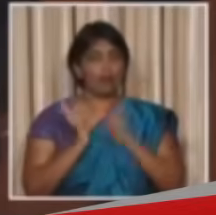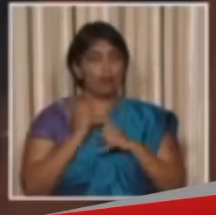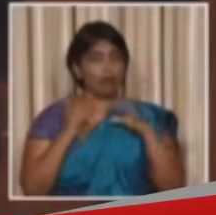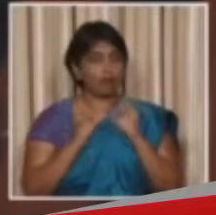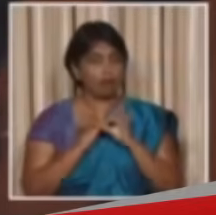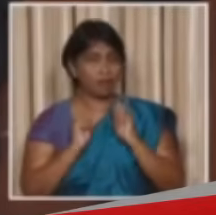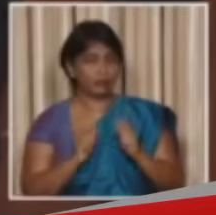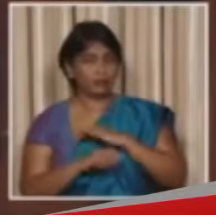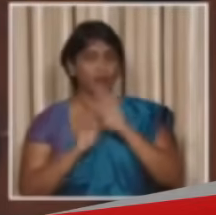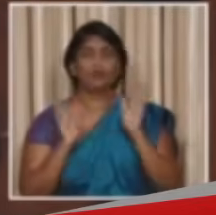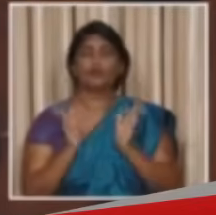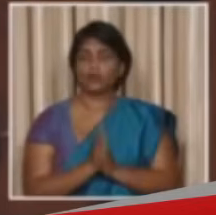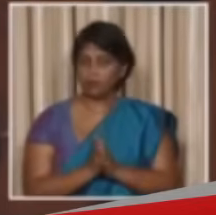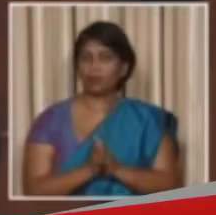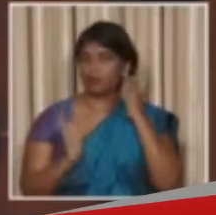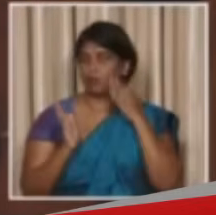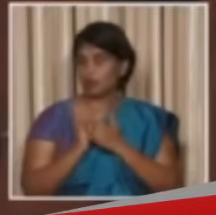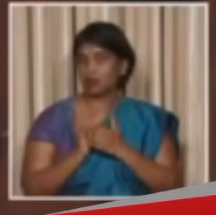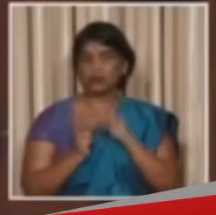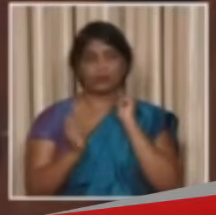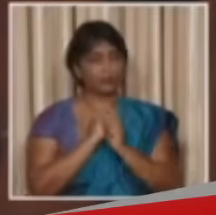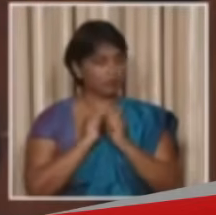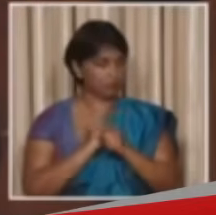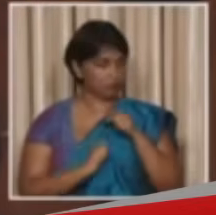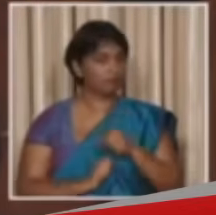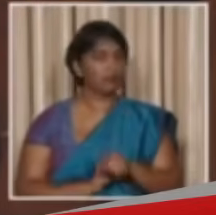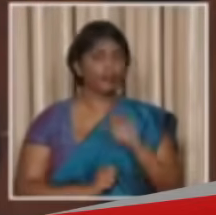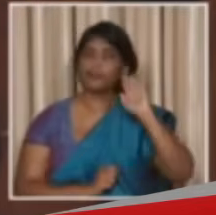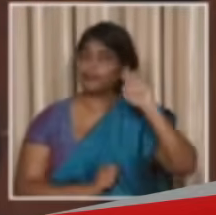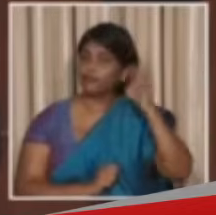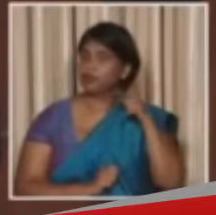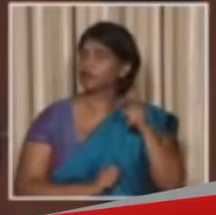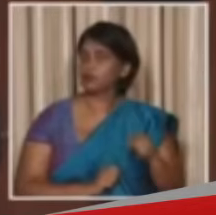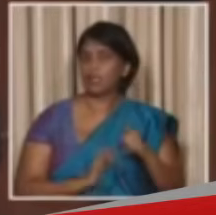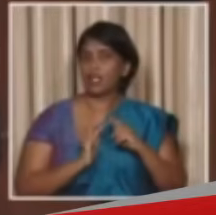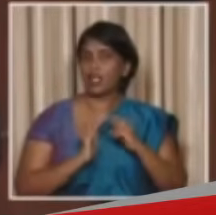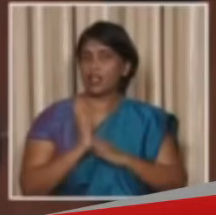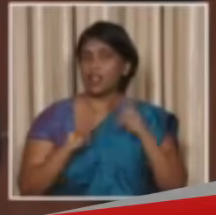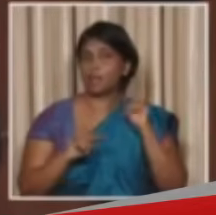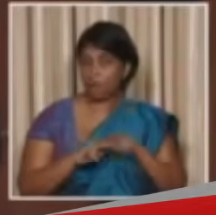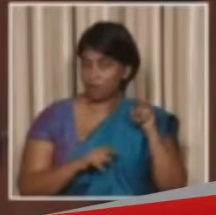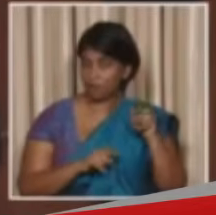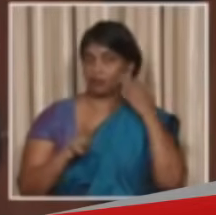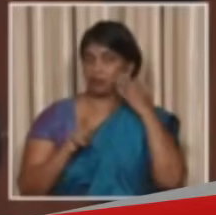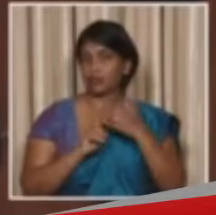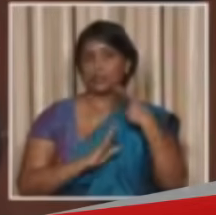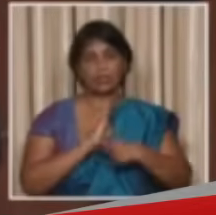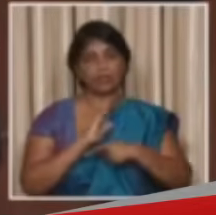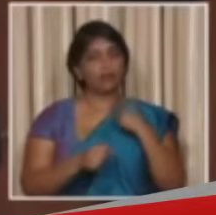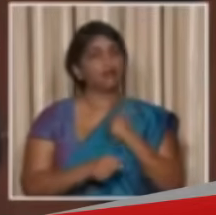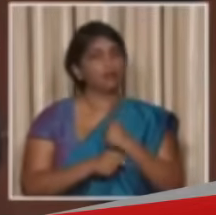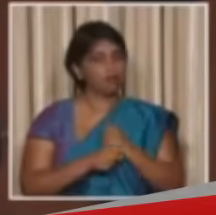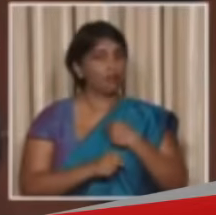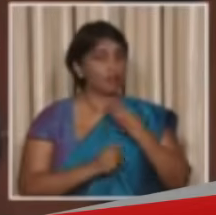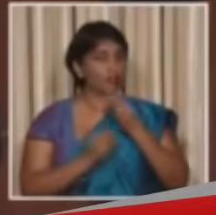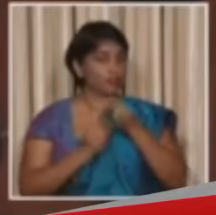බදු සංශෝධනය කියන එක සම්බන්ධව ගේන්න ආපු සංශෝධනවල විශේෂ වශයෙන්ම තිබ්බ IMF එකට ශ්‍රී ලංකා රජය